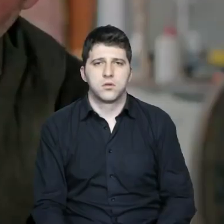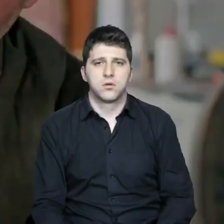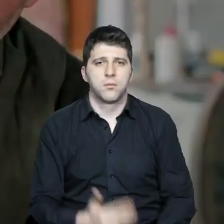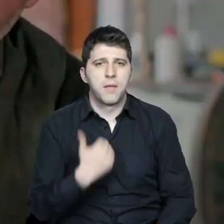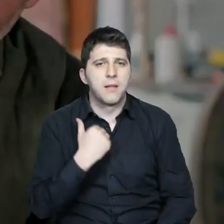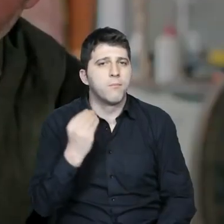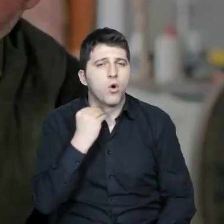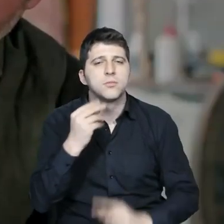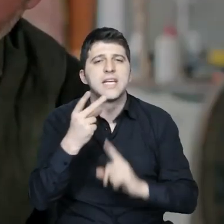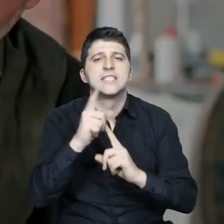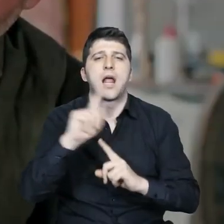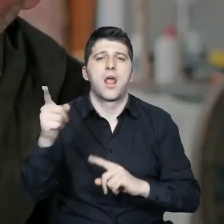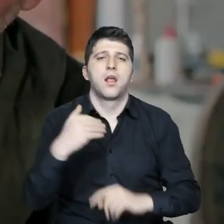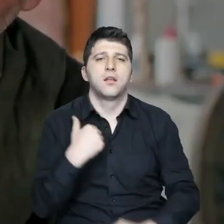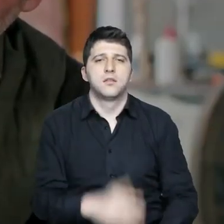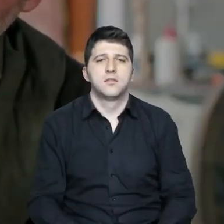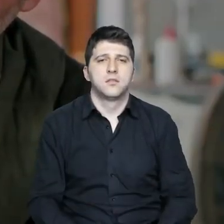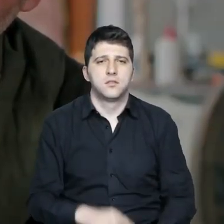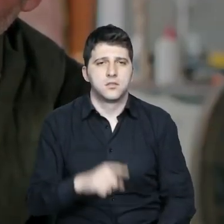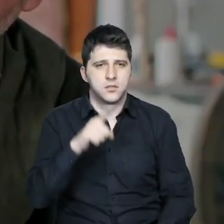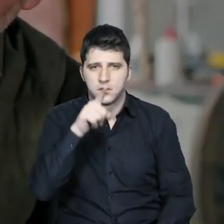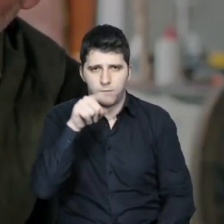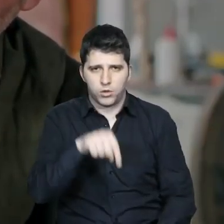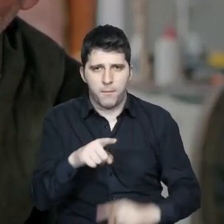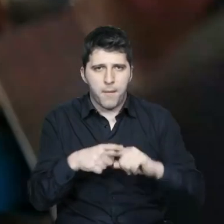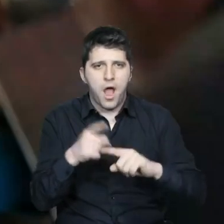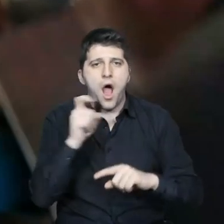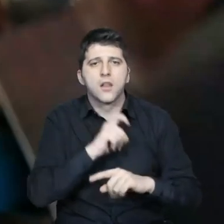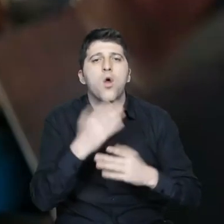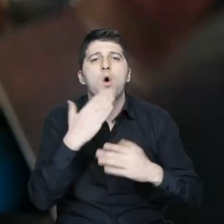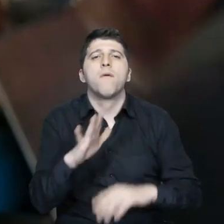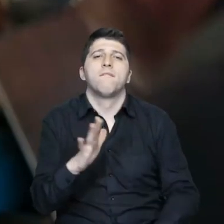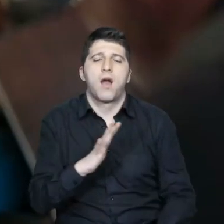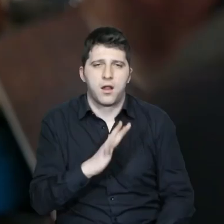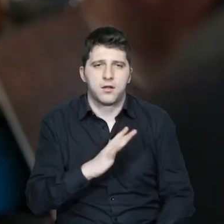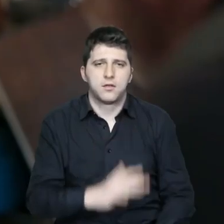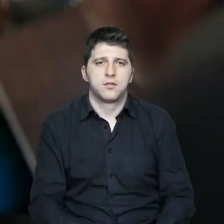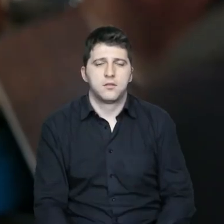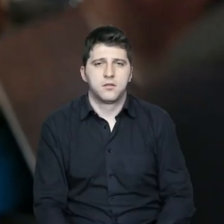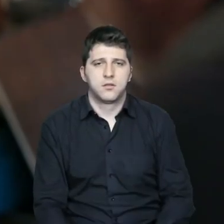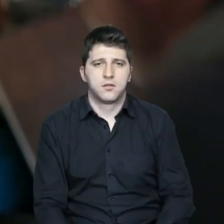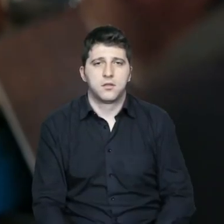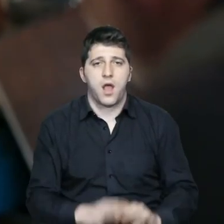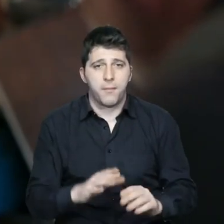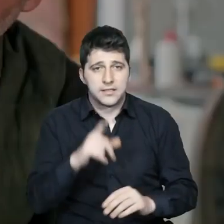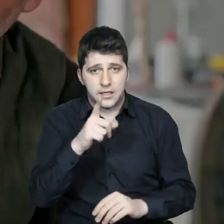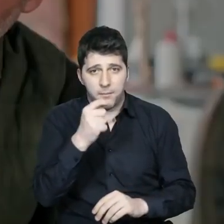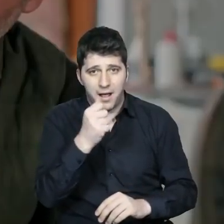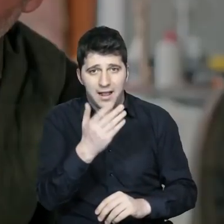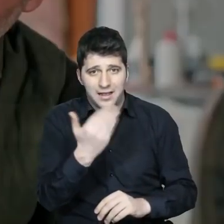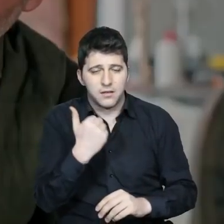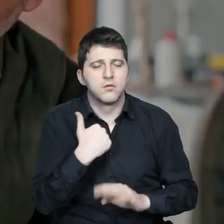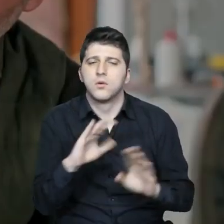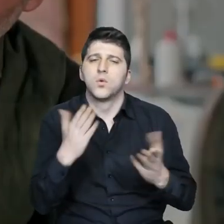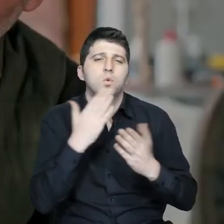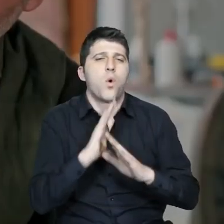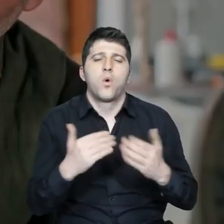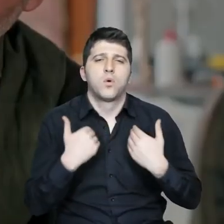Benim borcum ihsana. Senin bunda payın yok mu? Hatan yok mu? Var. Ama senden para isteyecek kadar alçalmadım